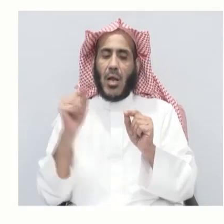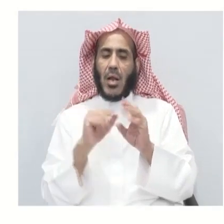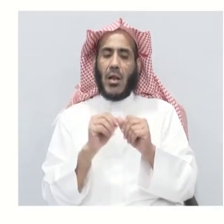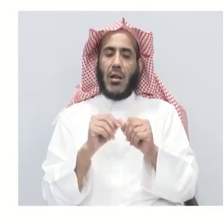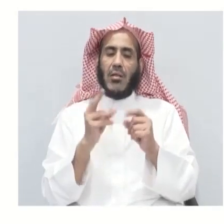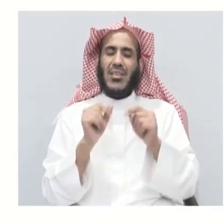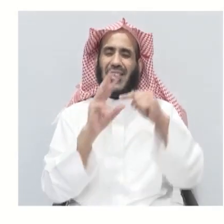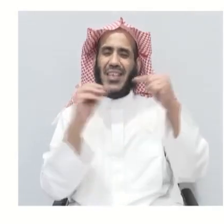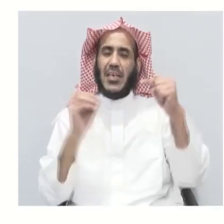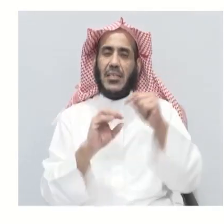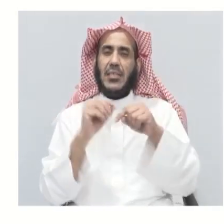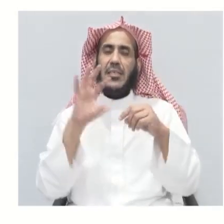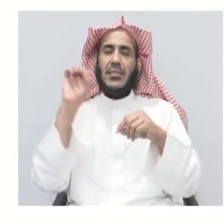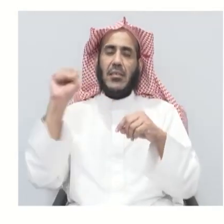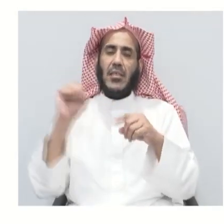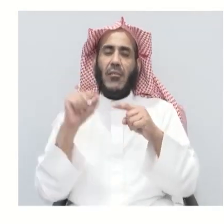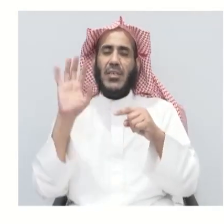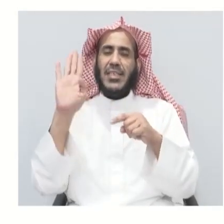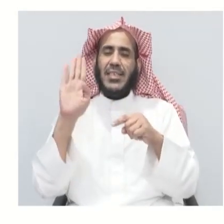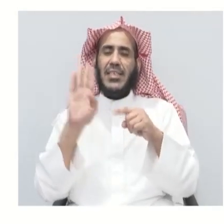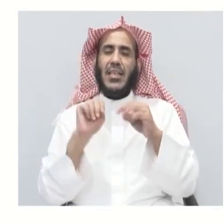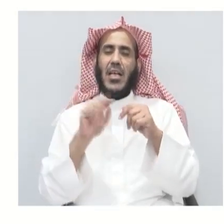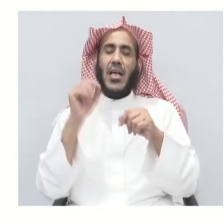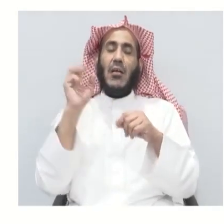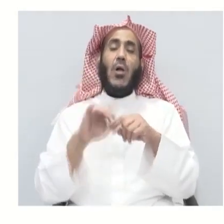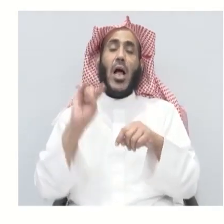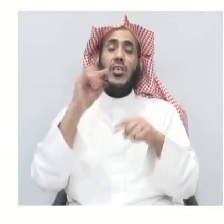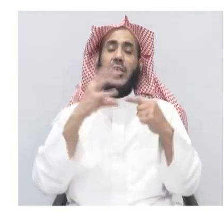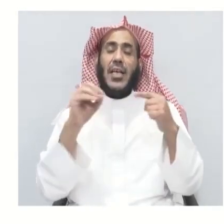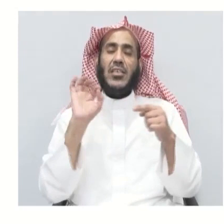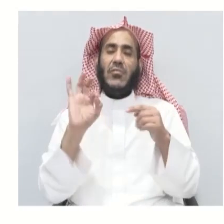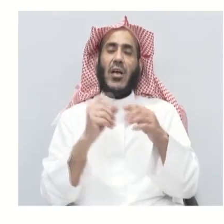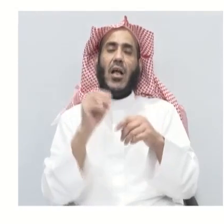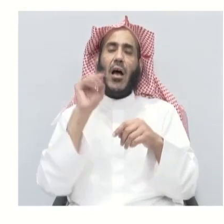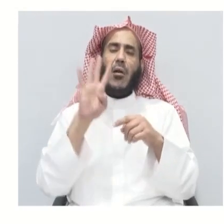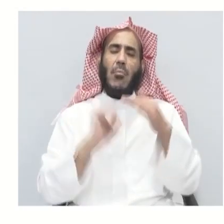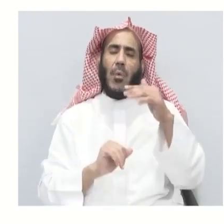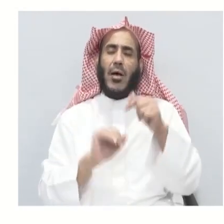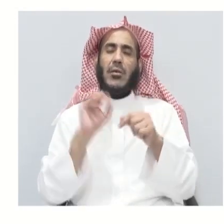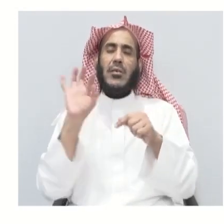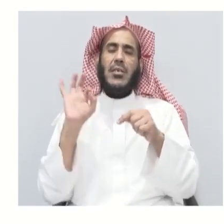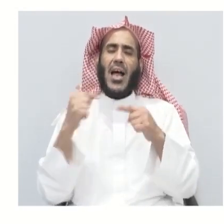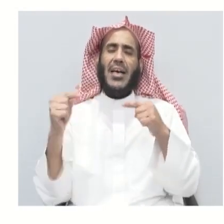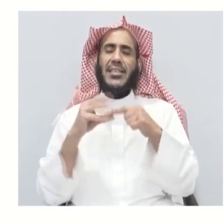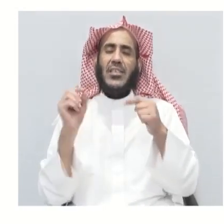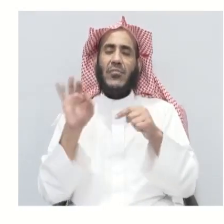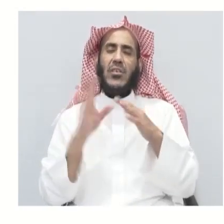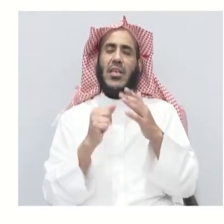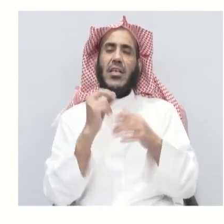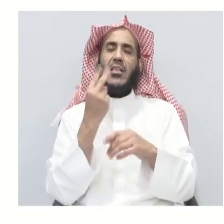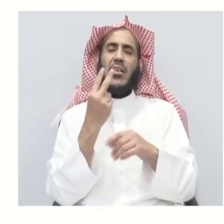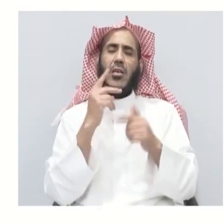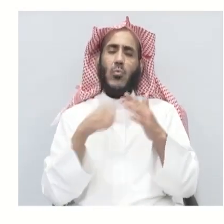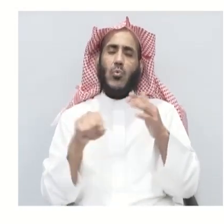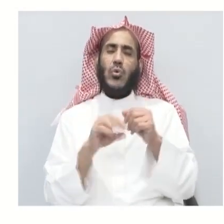فرق الصادات على فرق السينات بمعنى 10 - 0 على 4 - 0 سيخرج الناتج لك 2.5